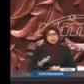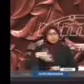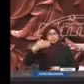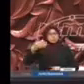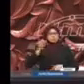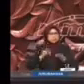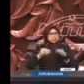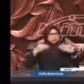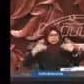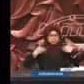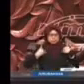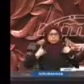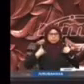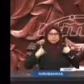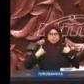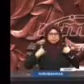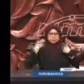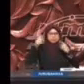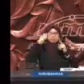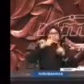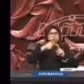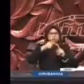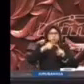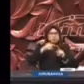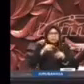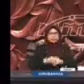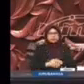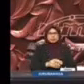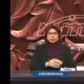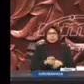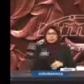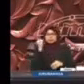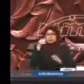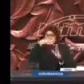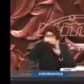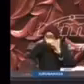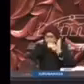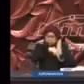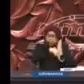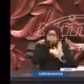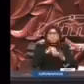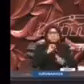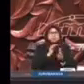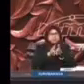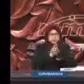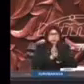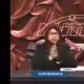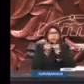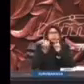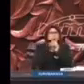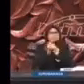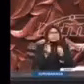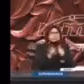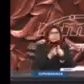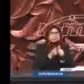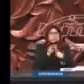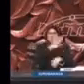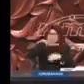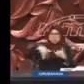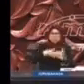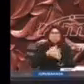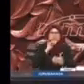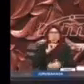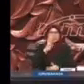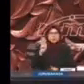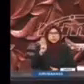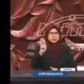ada yang sebegitu detail saya pohonnya mohon maaf jemput saya dulu semua